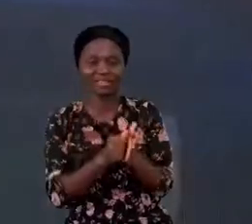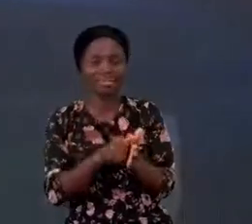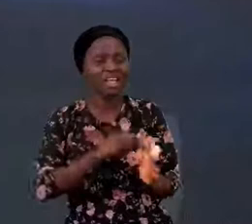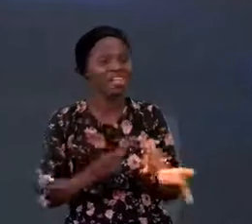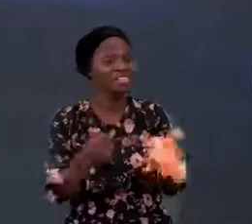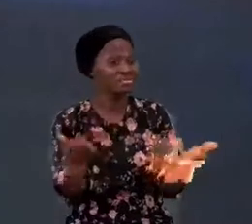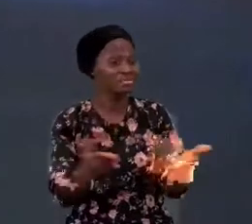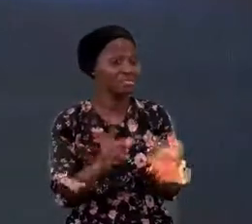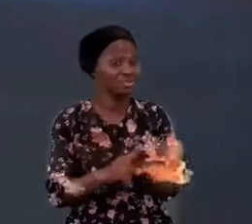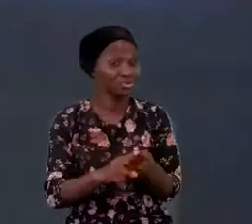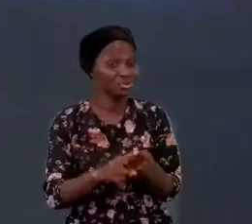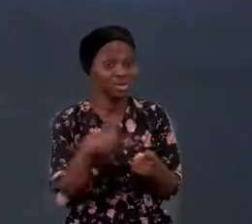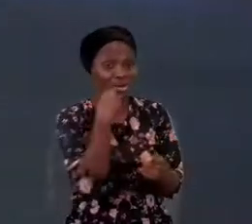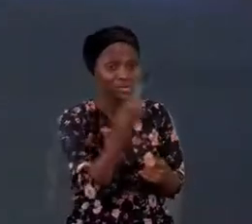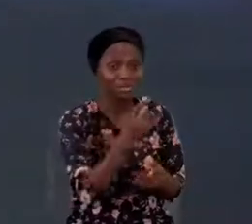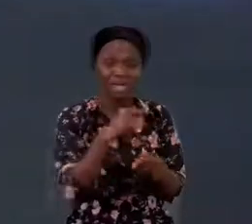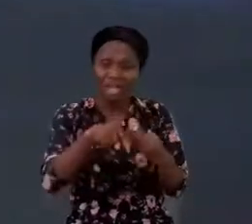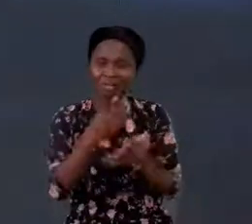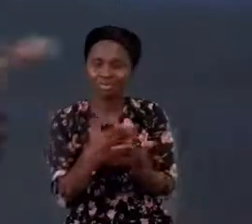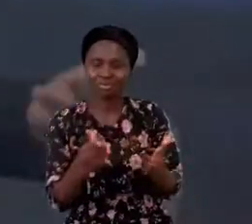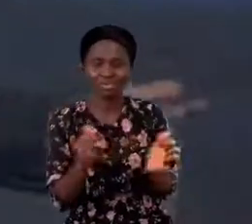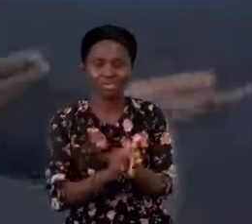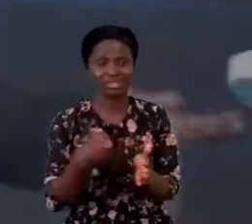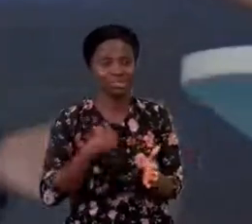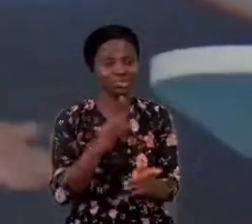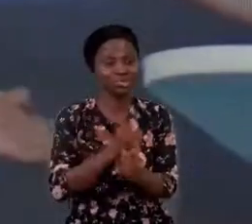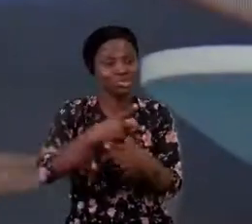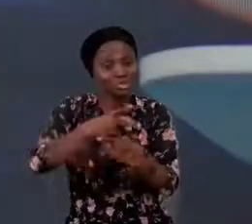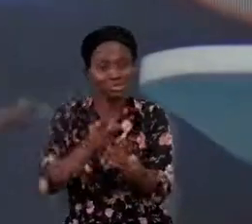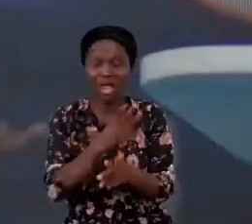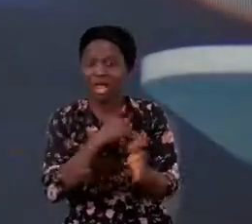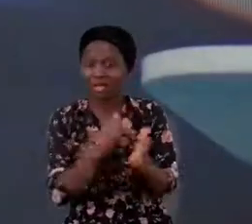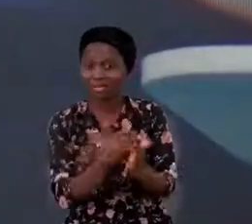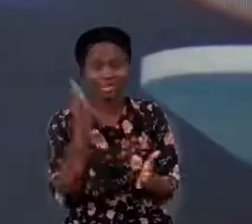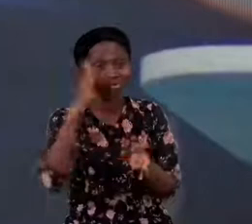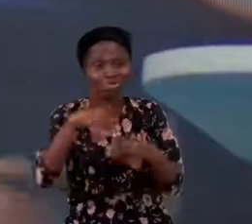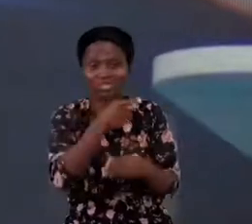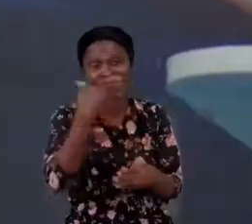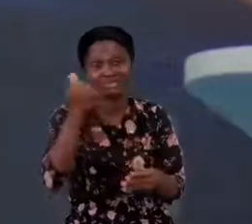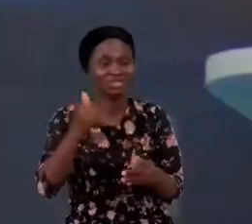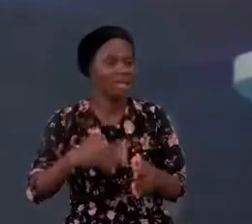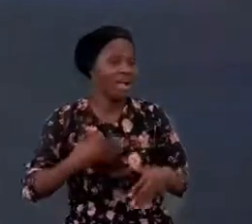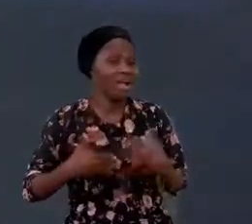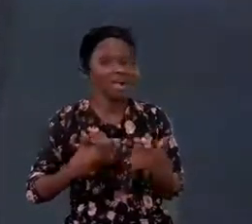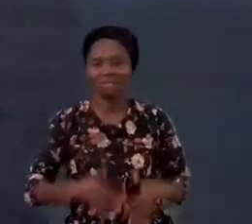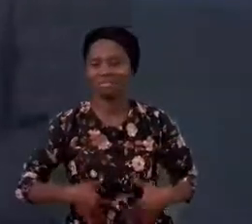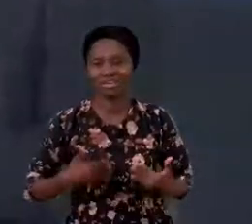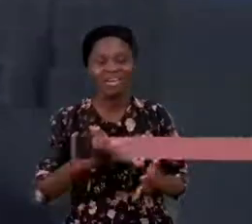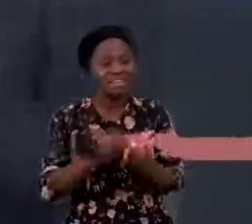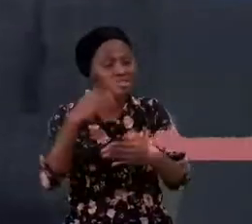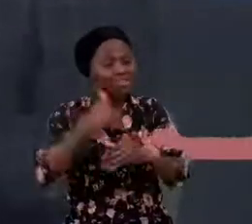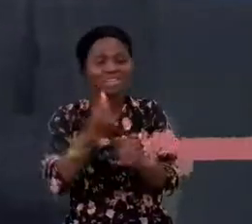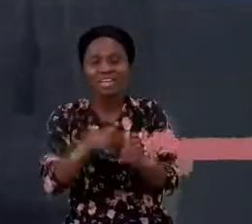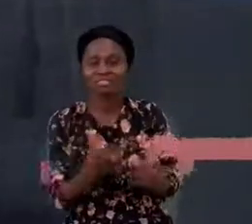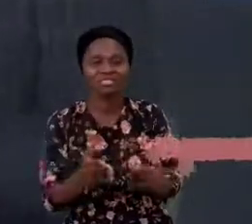vie. Oh, une vie heureuse. Ça rendra tout facile pour toi. Les choses que vous n'arrivez pas à faire dans la maison, je